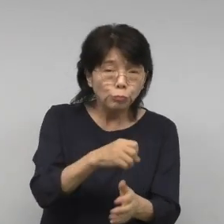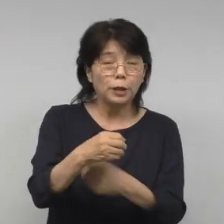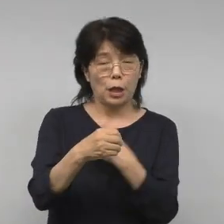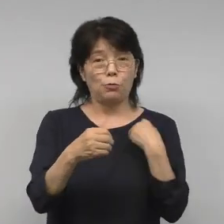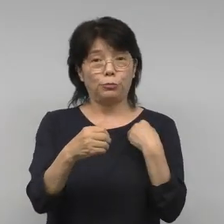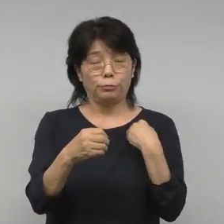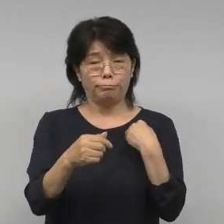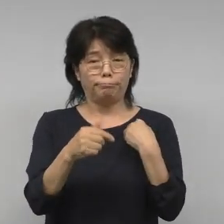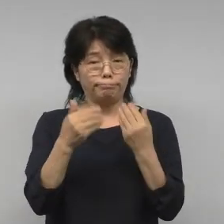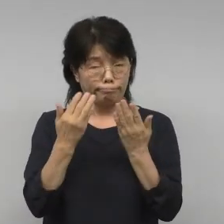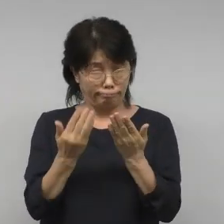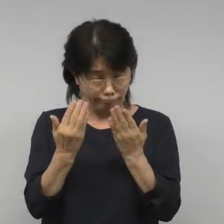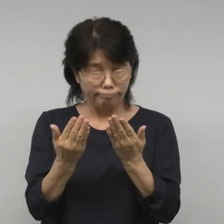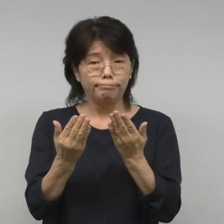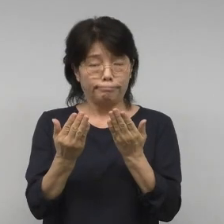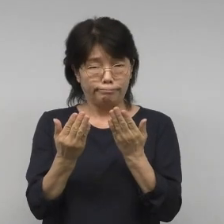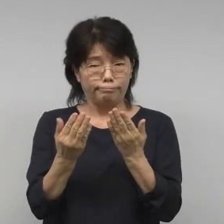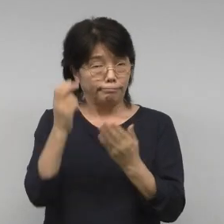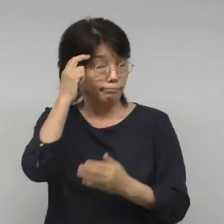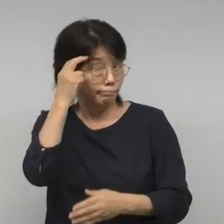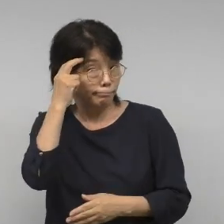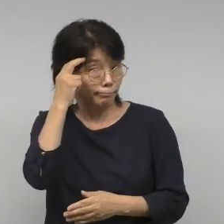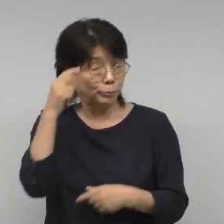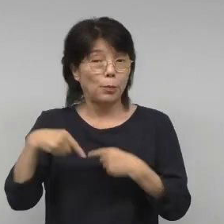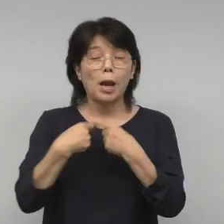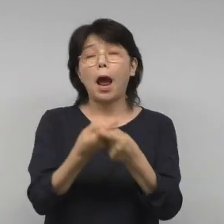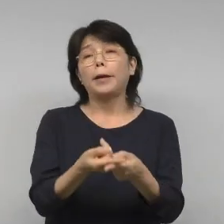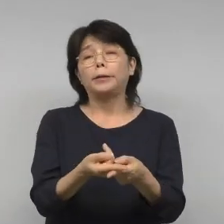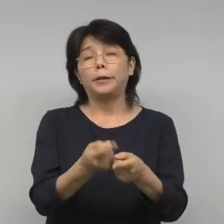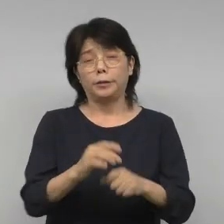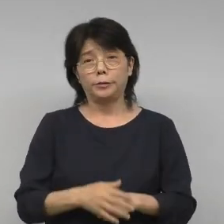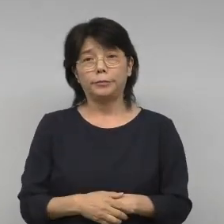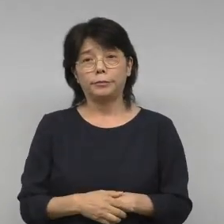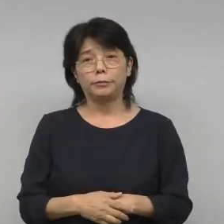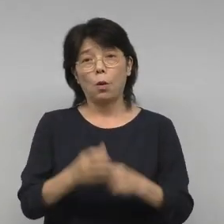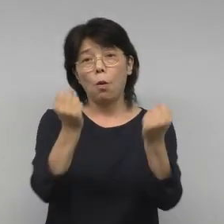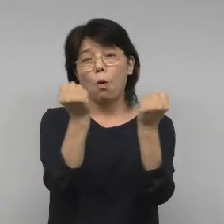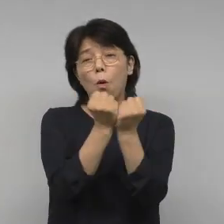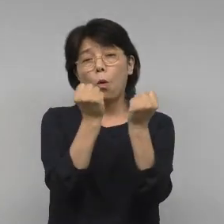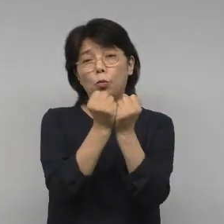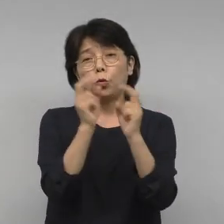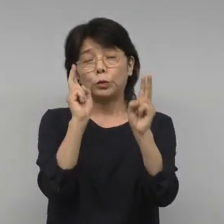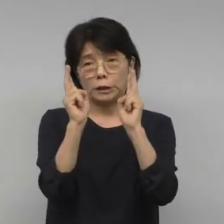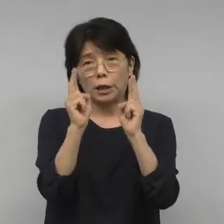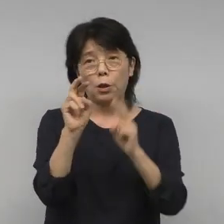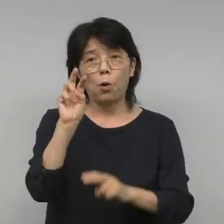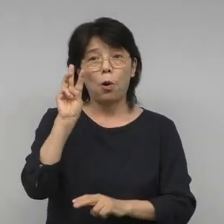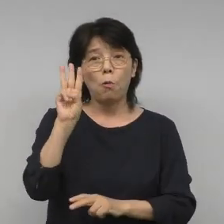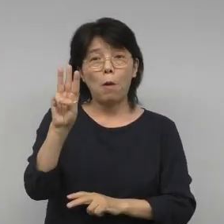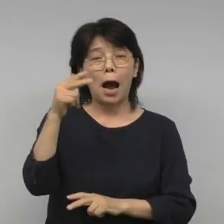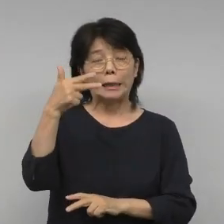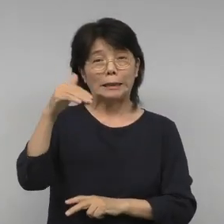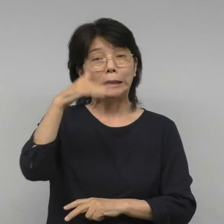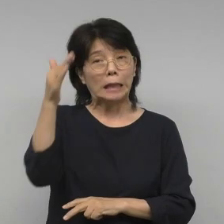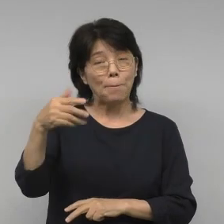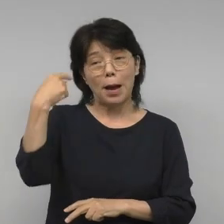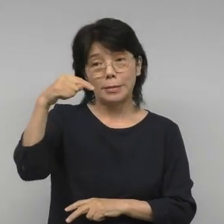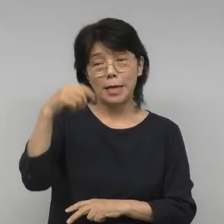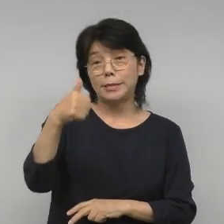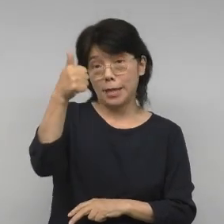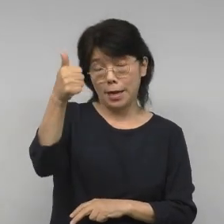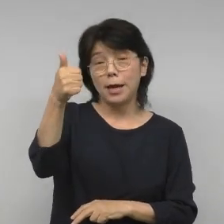そういったことも理念に取り入れておりますし、報徳者の和紙山康彦先生